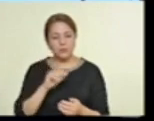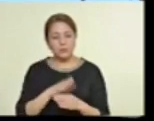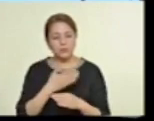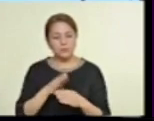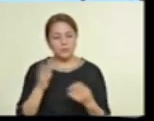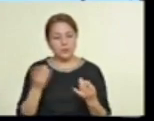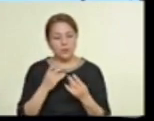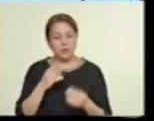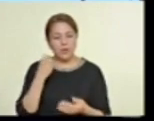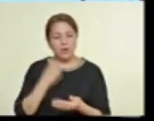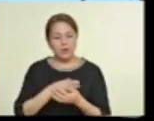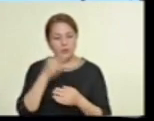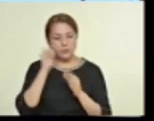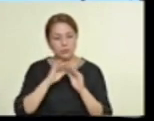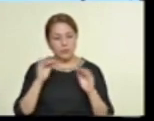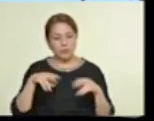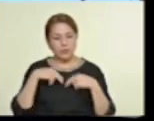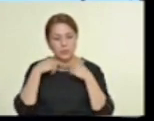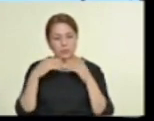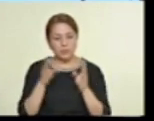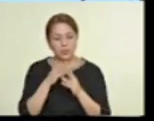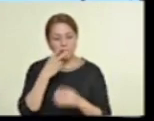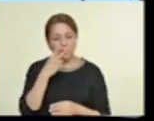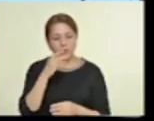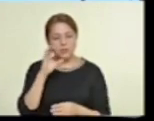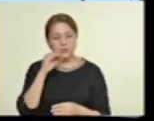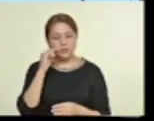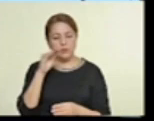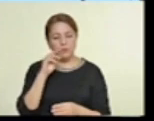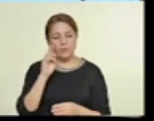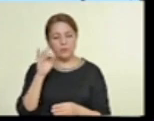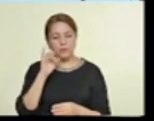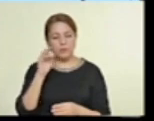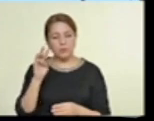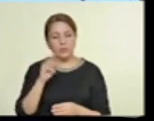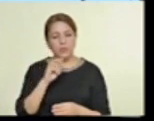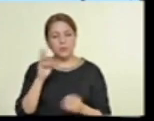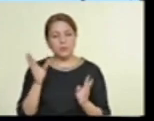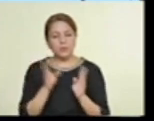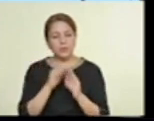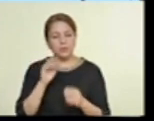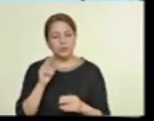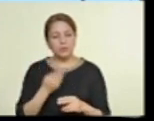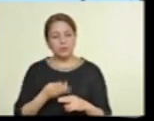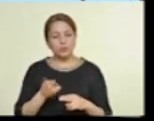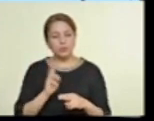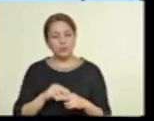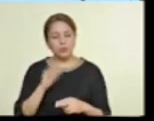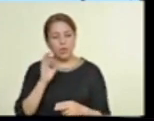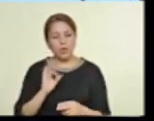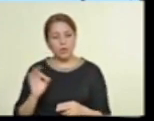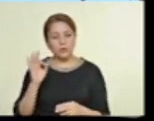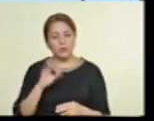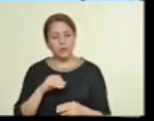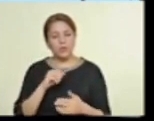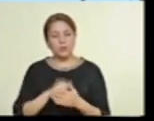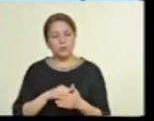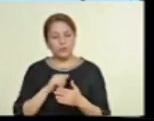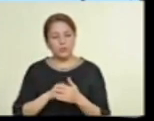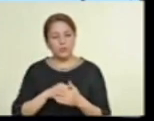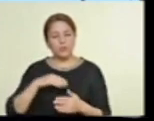kerak. Aziz o'quvchilar, diqqat qiling, sof ko'makchilarga bilan, uchun, haqida,